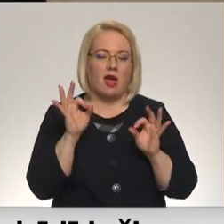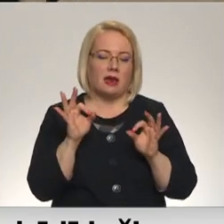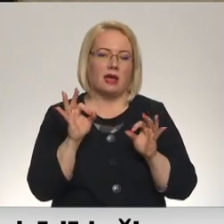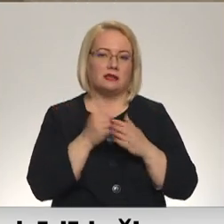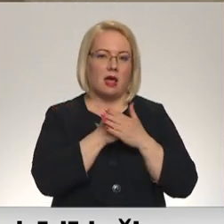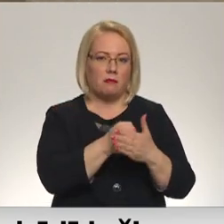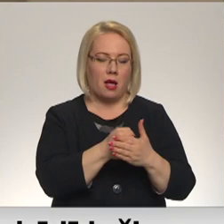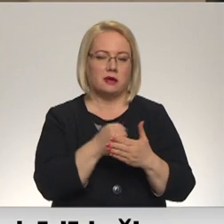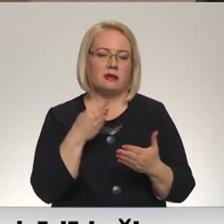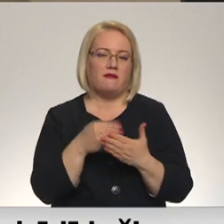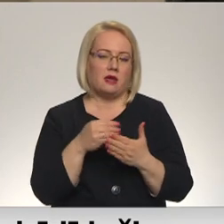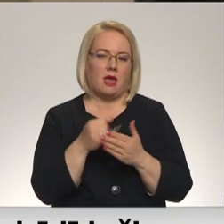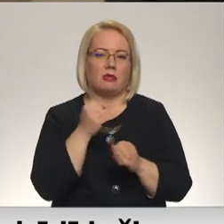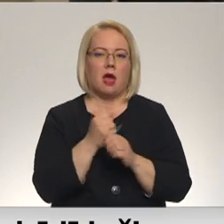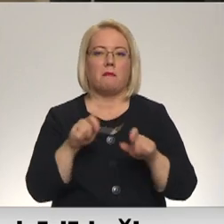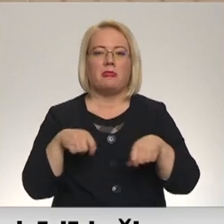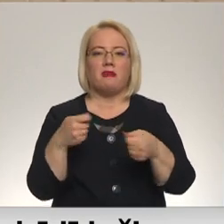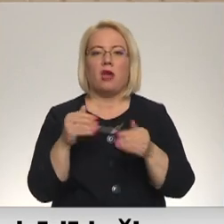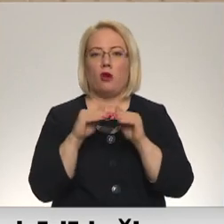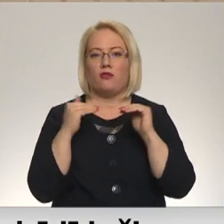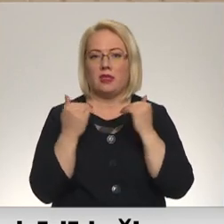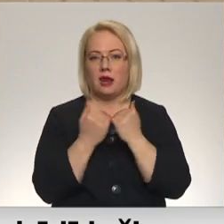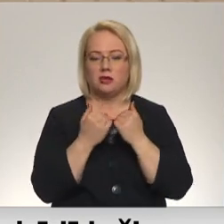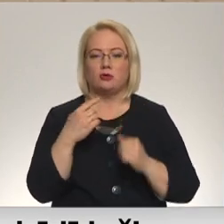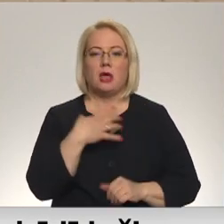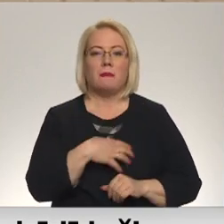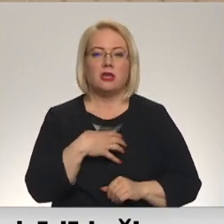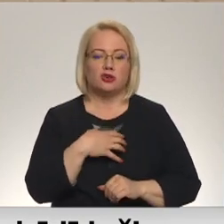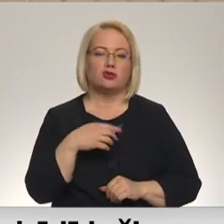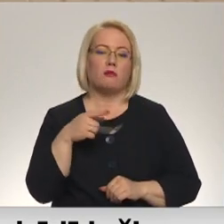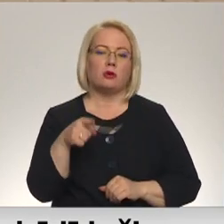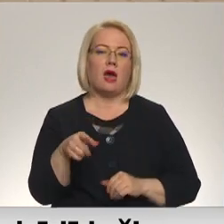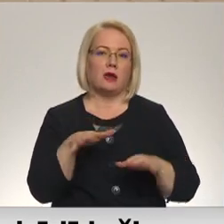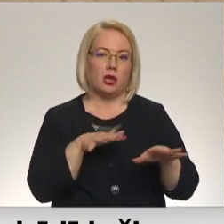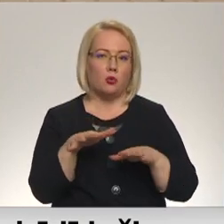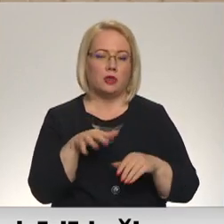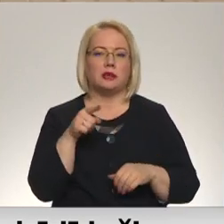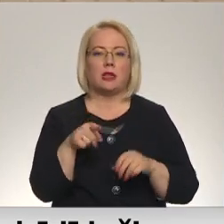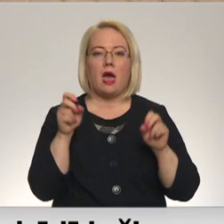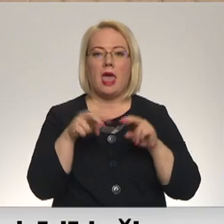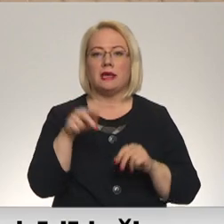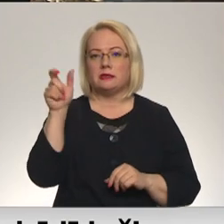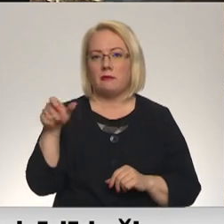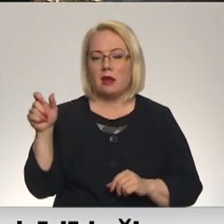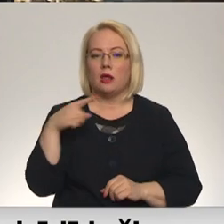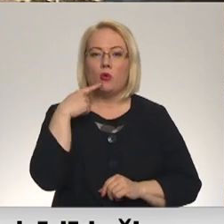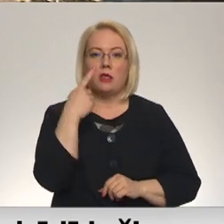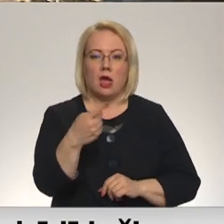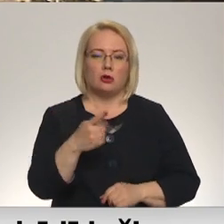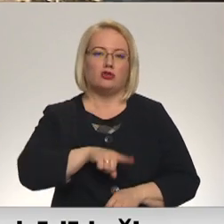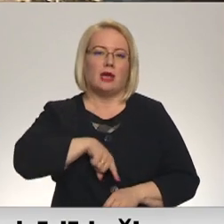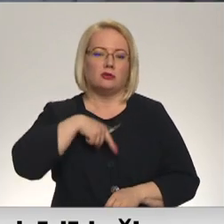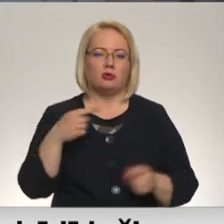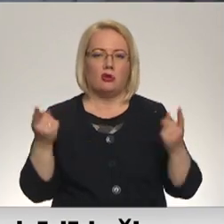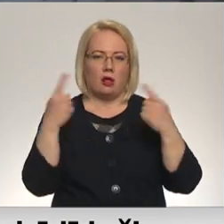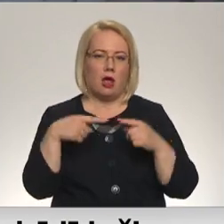priekšu, vērtē darba devēja konfederācijā. Uz nepieciešamības pēc šo soli tās eksperti esot norādījuši ilgstošā